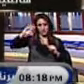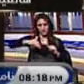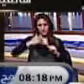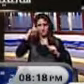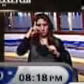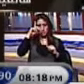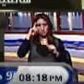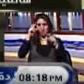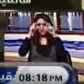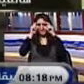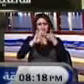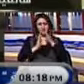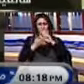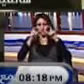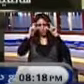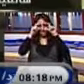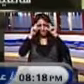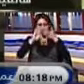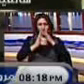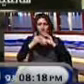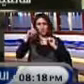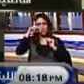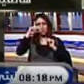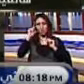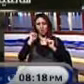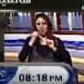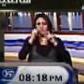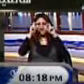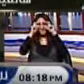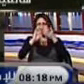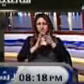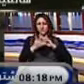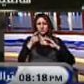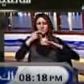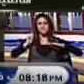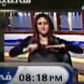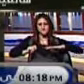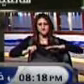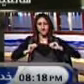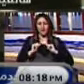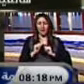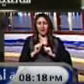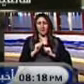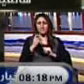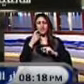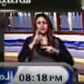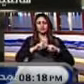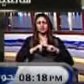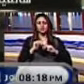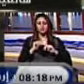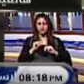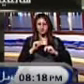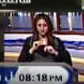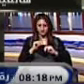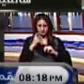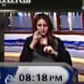دي من غير نظاره. هو كان عايز يوصل رسالة طمأنينة، لأن قرار المحكمة أصغر حد كان عارف قرار المحكمة كان هيكون إيه، وبالتالي